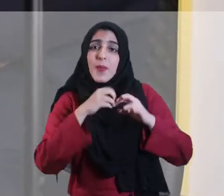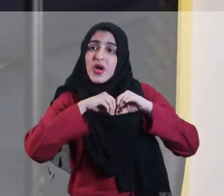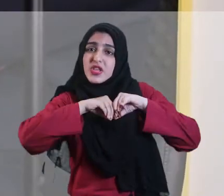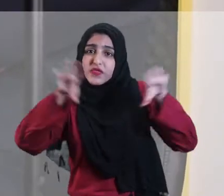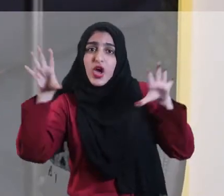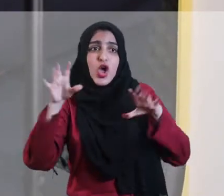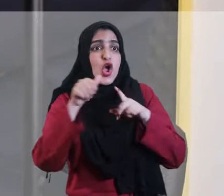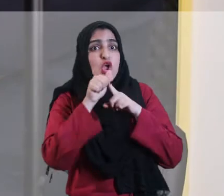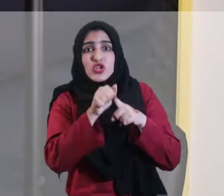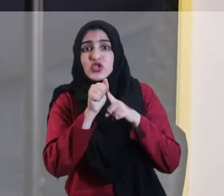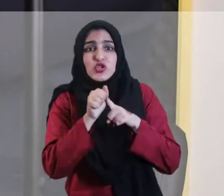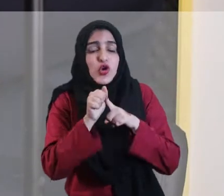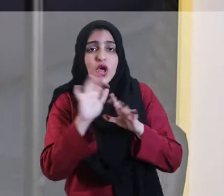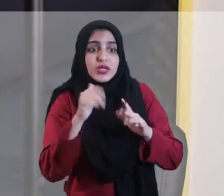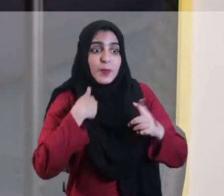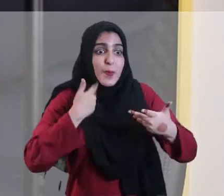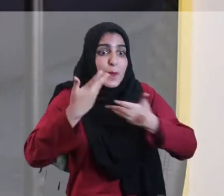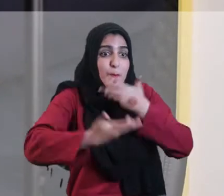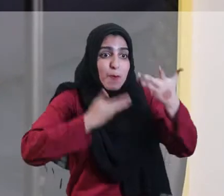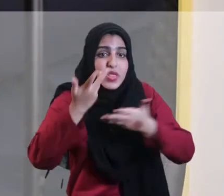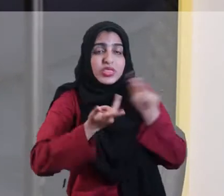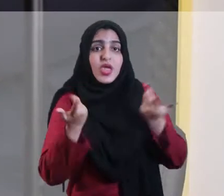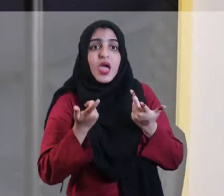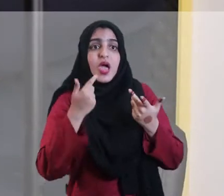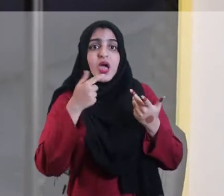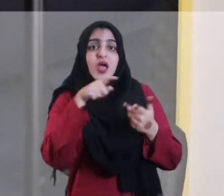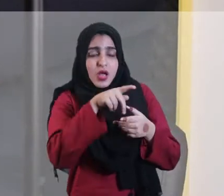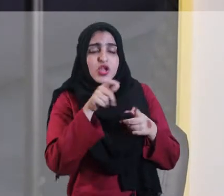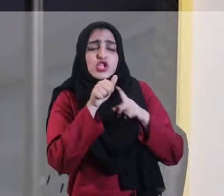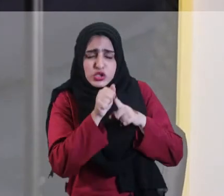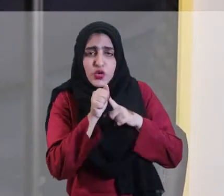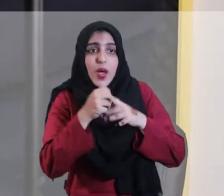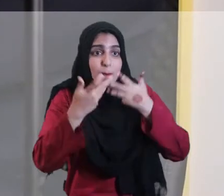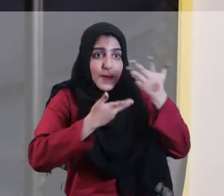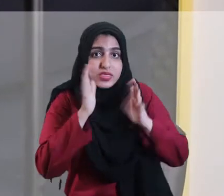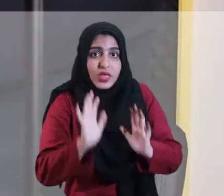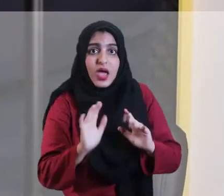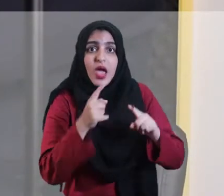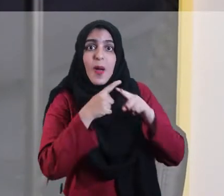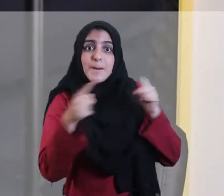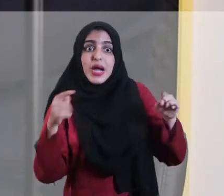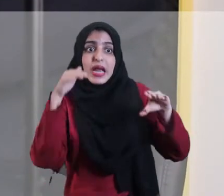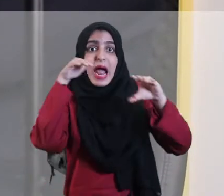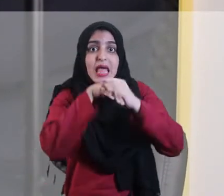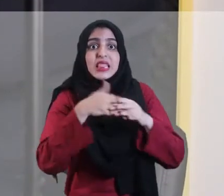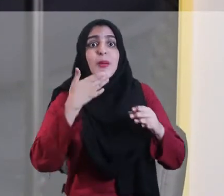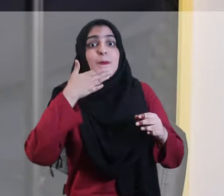होना चाहिए कि जरूरी नहीं आप क्या कह रहे हो सब कुछ जरूरी है कि आप